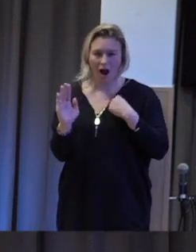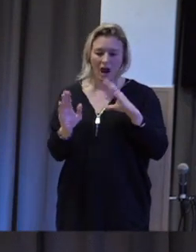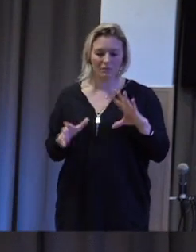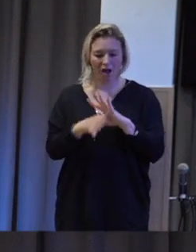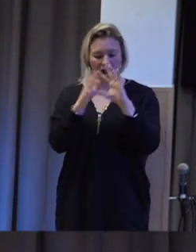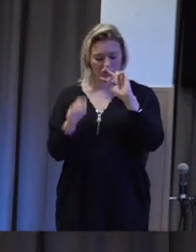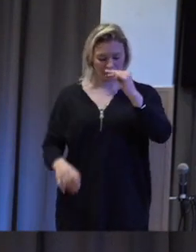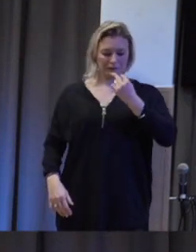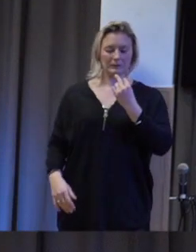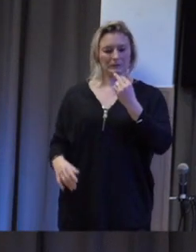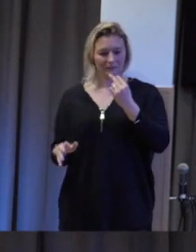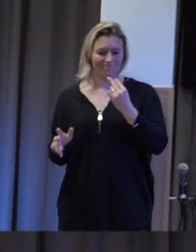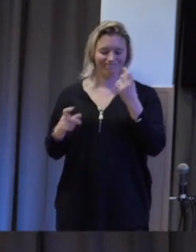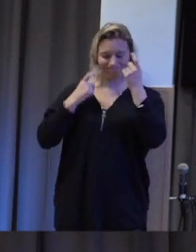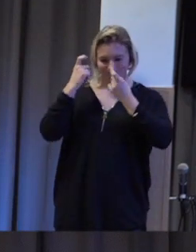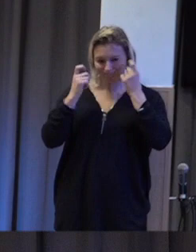Il a d'abord parlé du